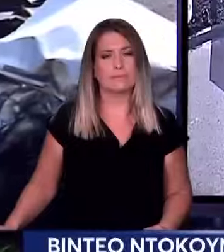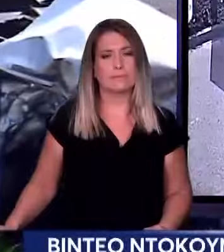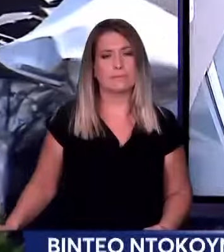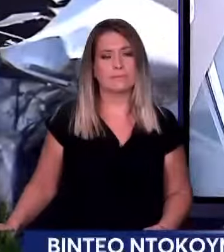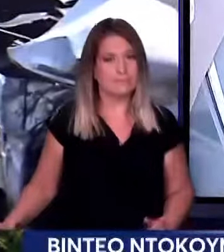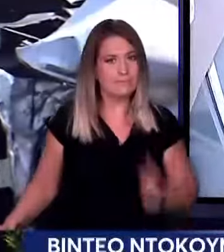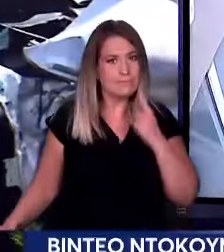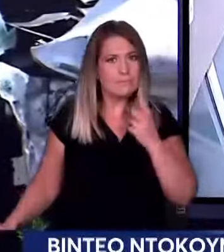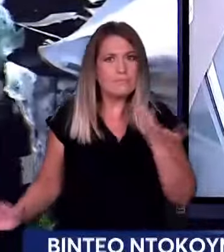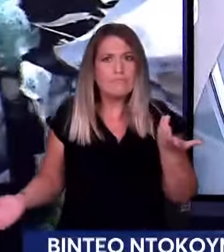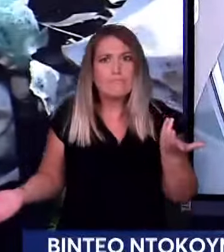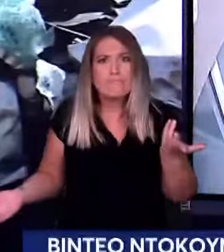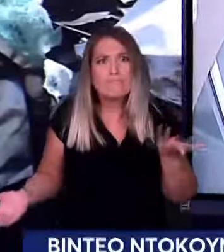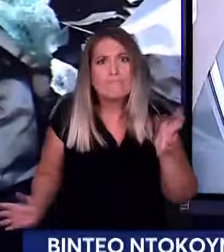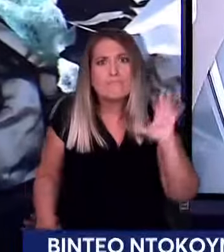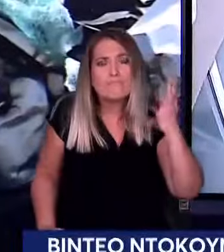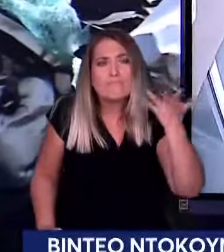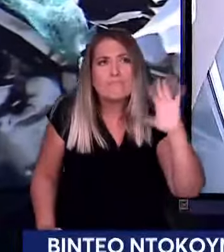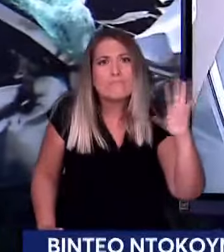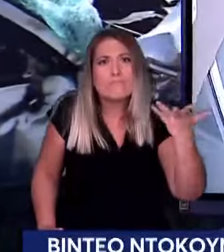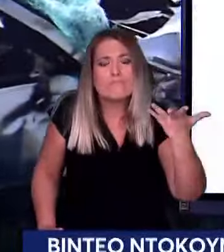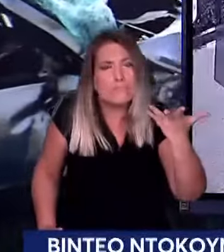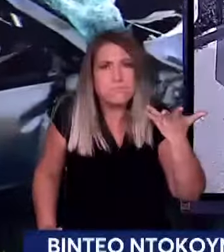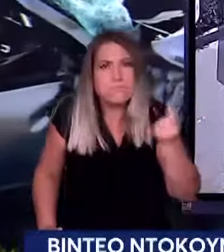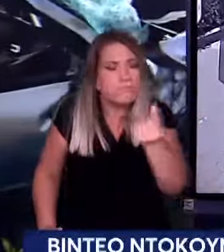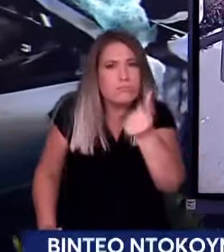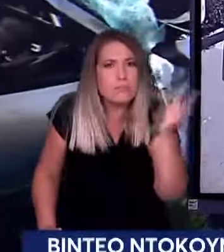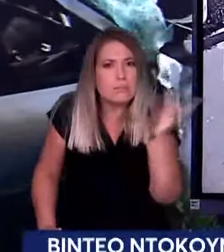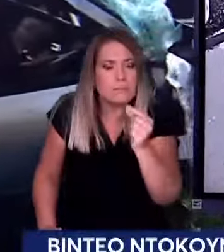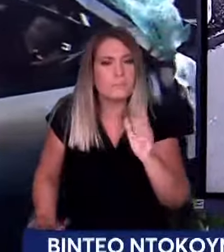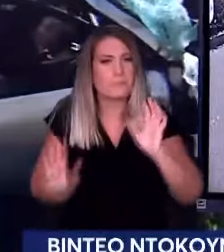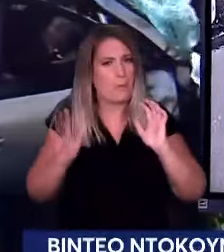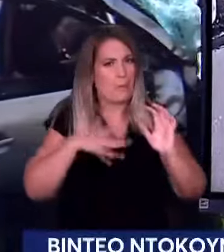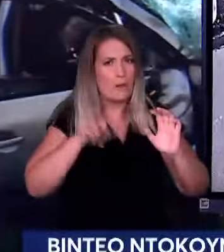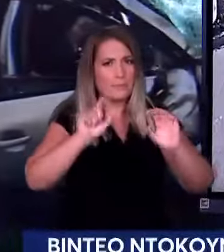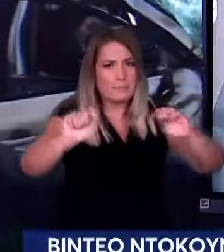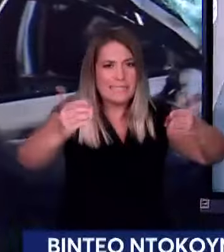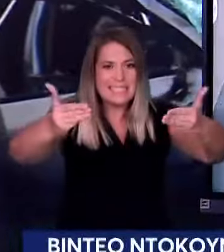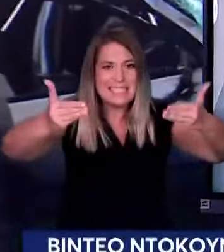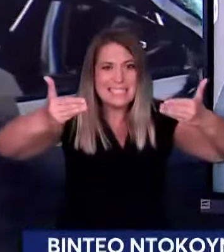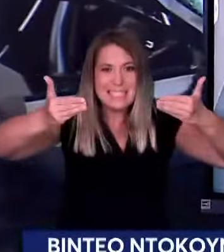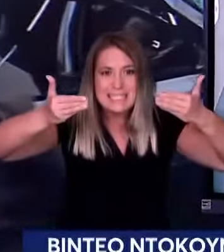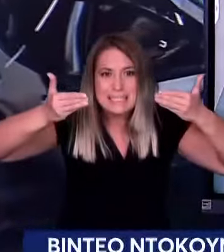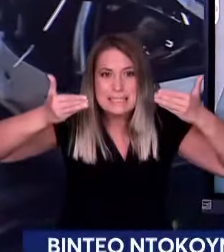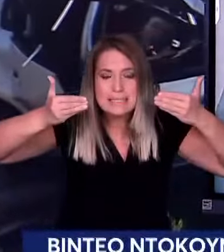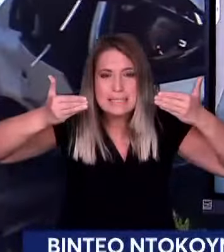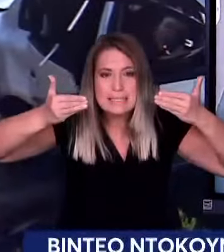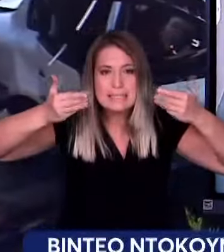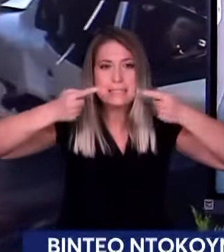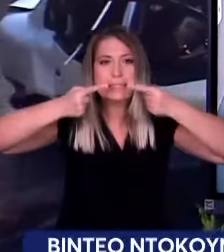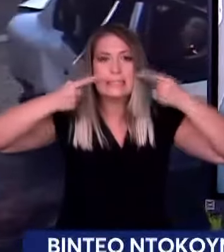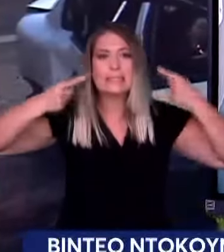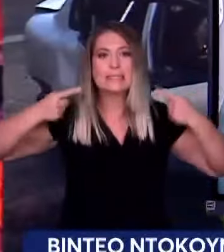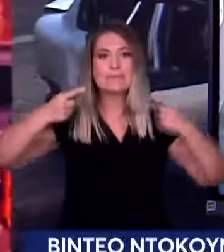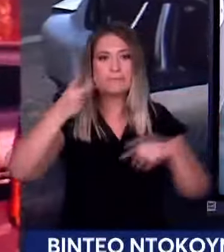Πηγαίνει με μια αστρονομική ταχύτητα. Εάν τώρα προσπαθήσουμε να εστιάσουμε και σε διάφορα σημεία της πορείας